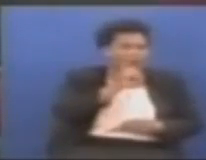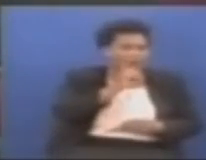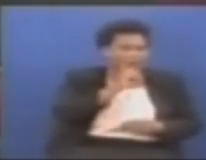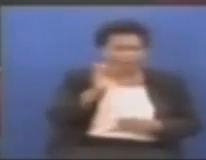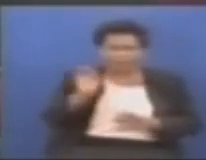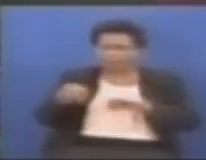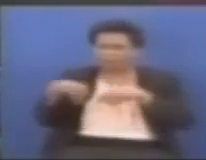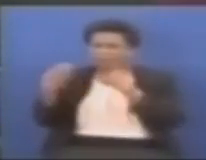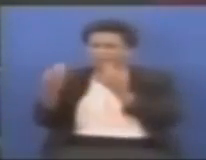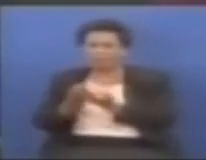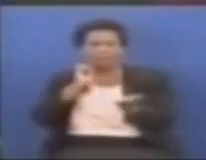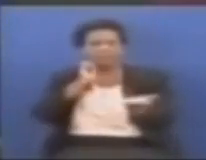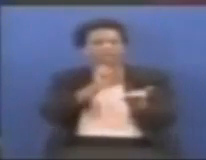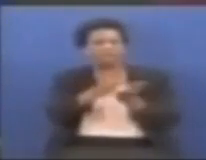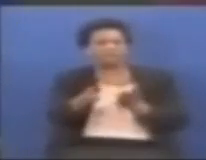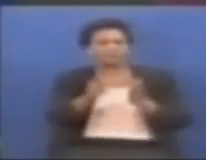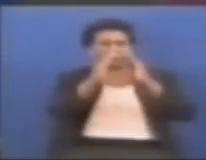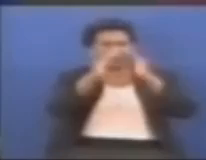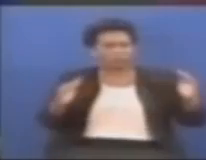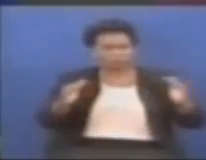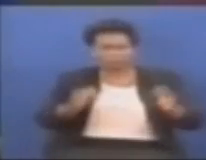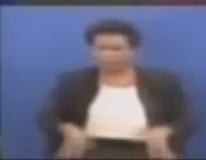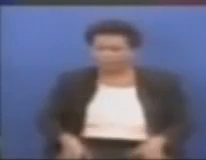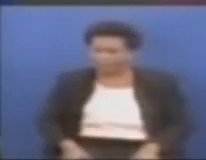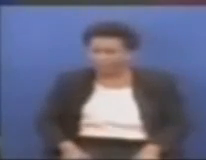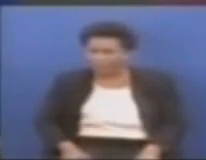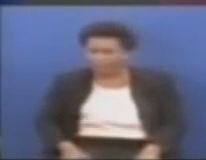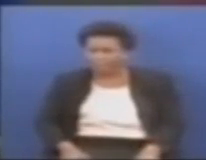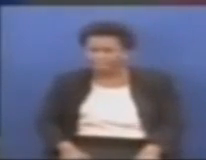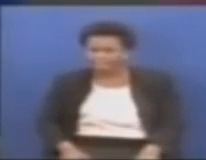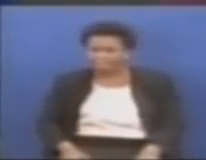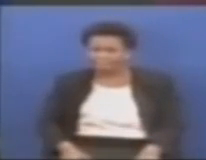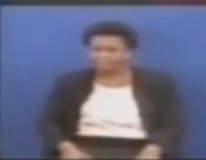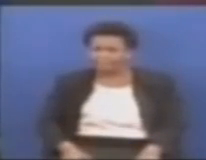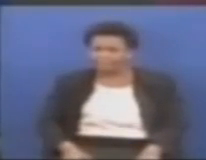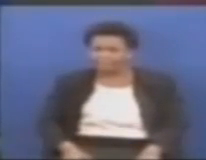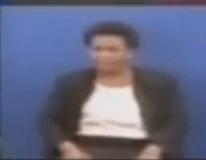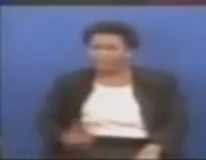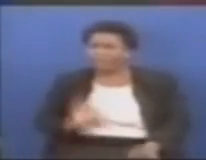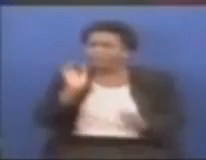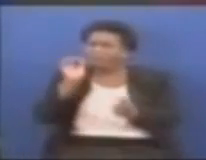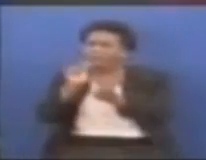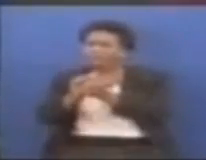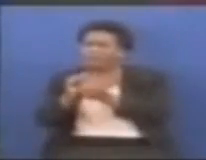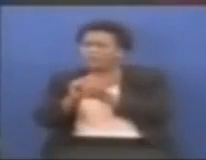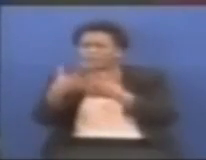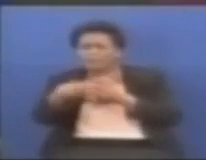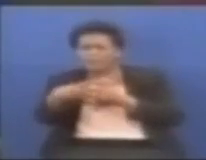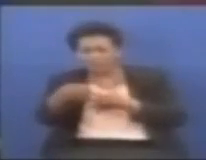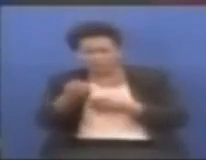machapisho, kuna haja ya kuwa na mkakati maalum,